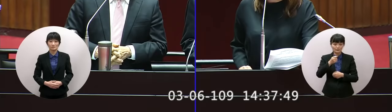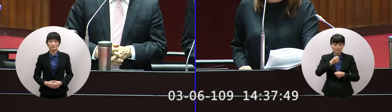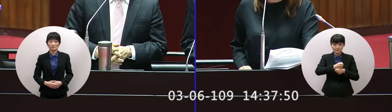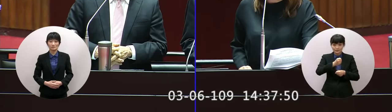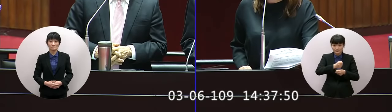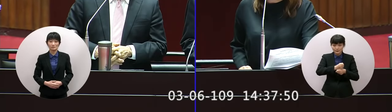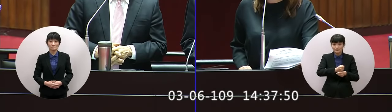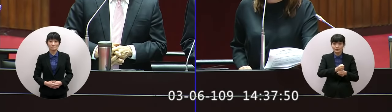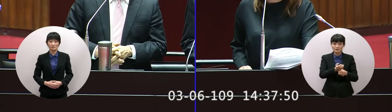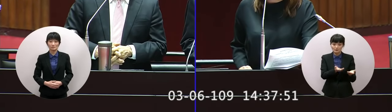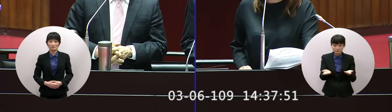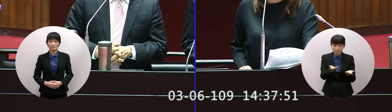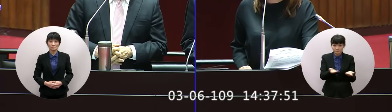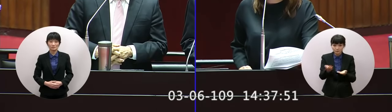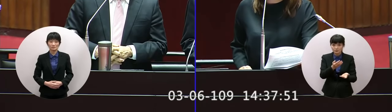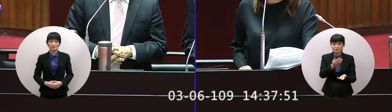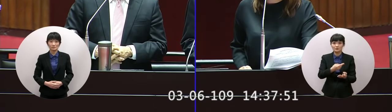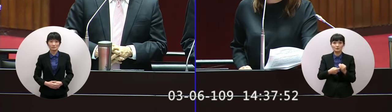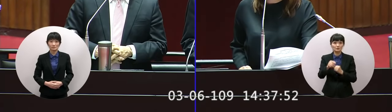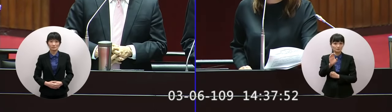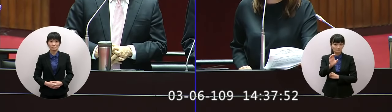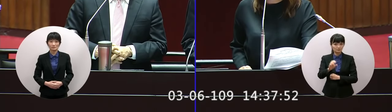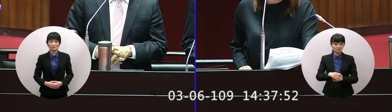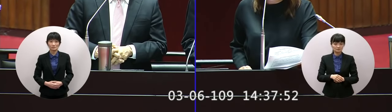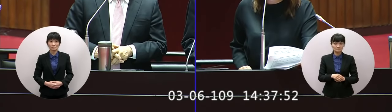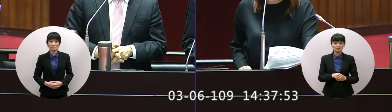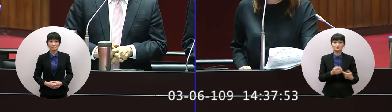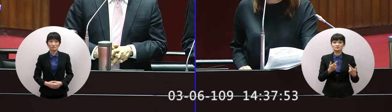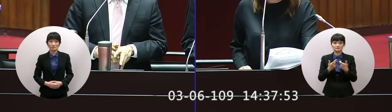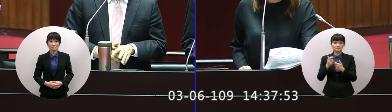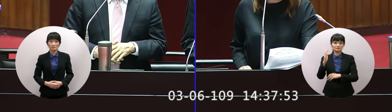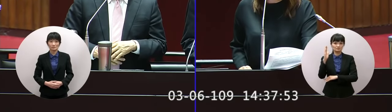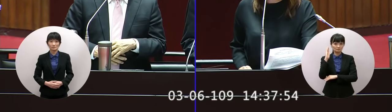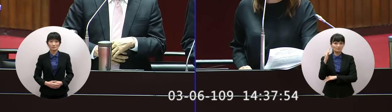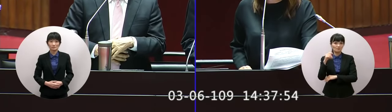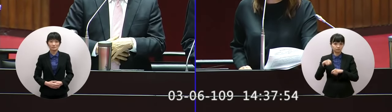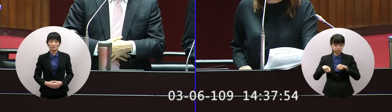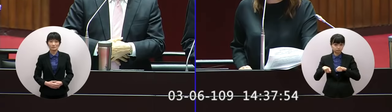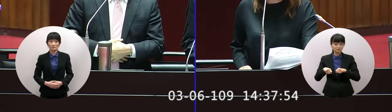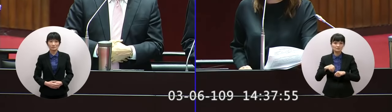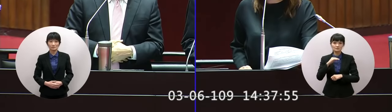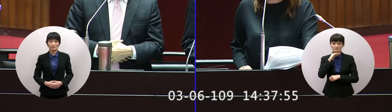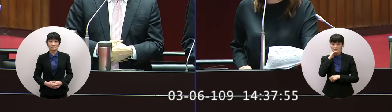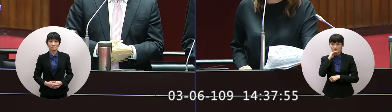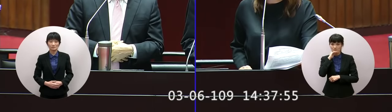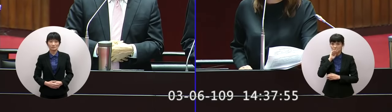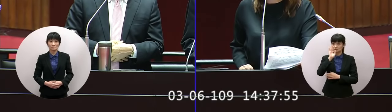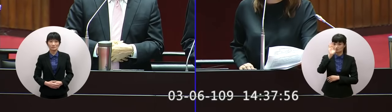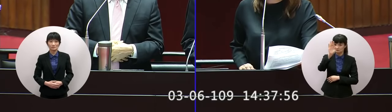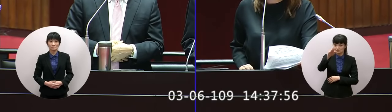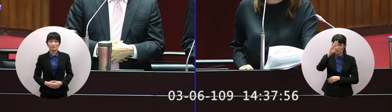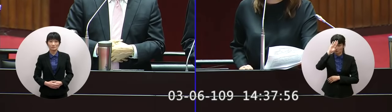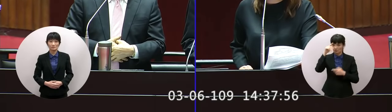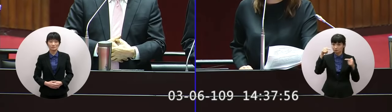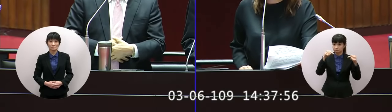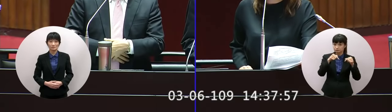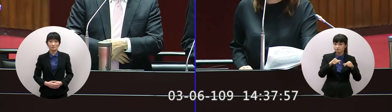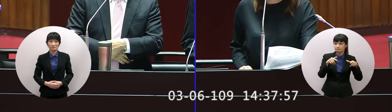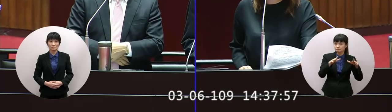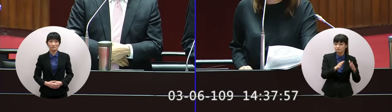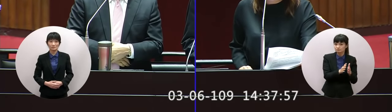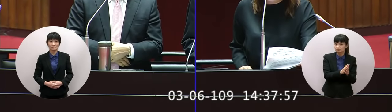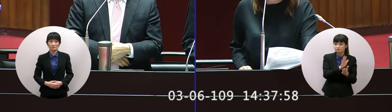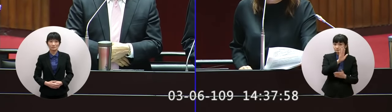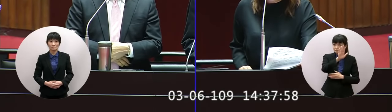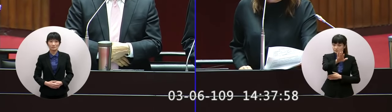为了协助业者来配合政府的这些相关政策。当疫情控制以后，口罩需求量它又恢复平日